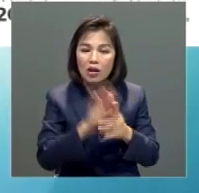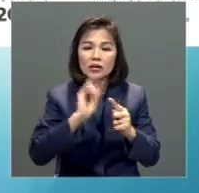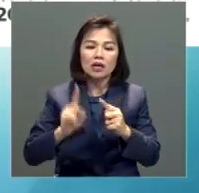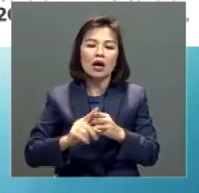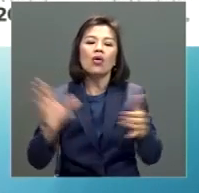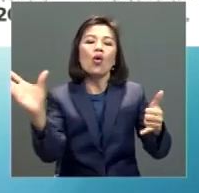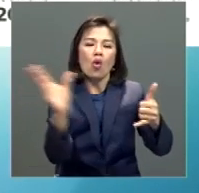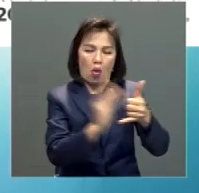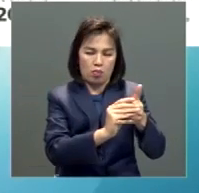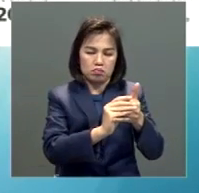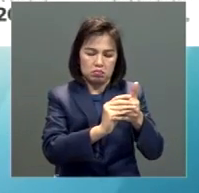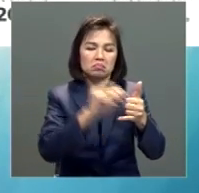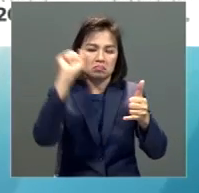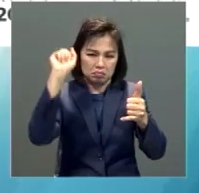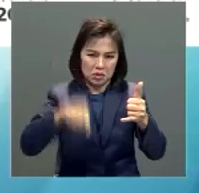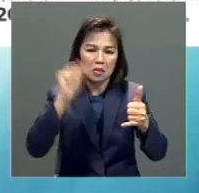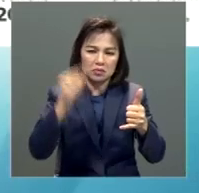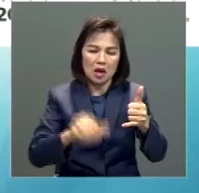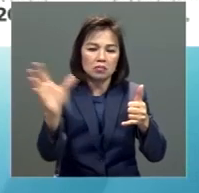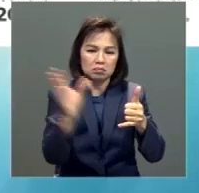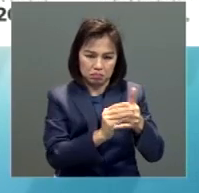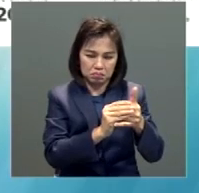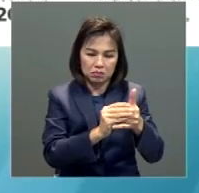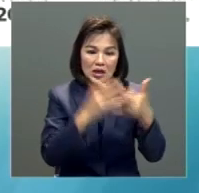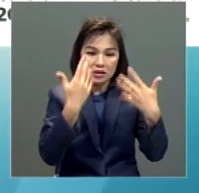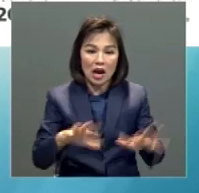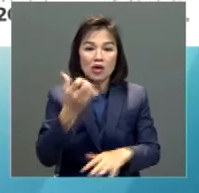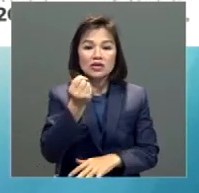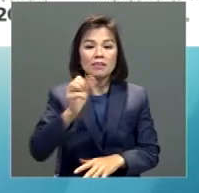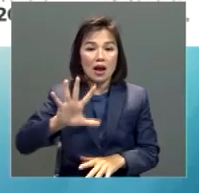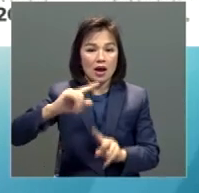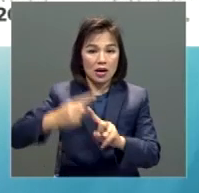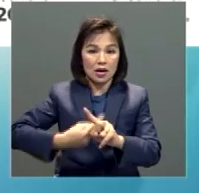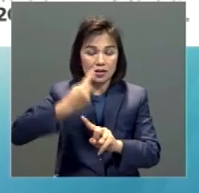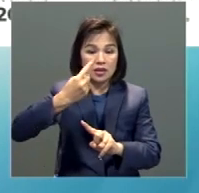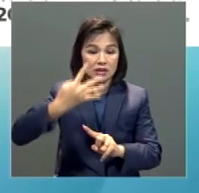โอ้โห with nine teenก็พบว่ายืนยันนะครับแล้วก็มาวันที่ 15